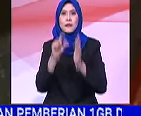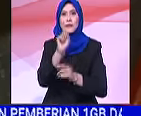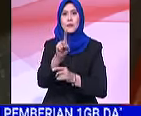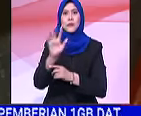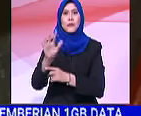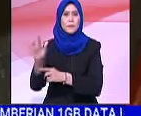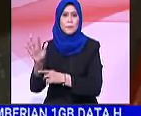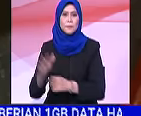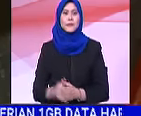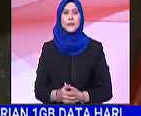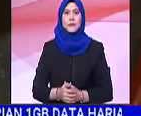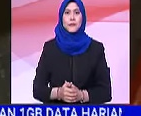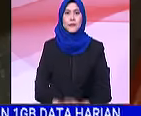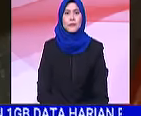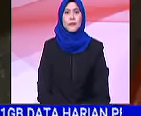155.